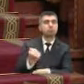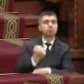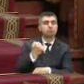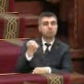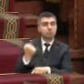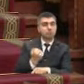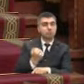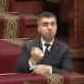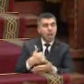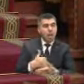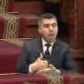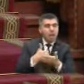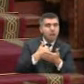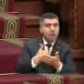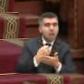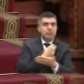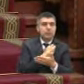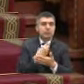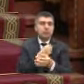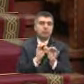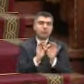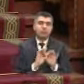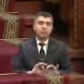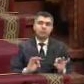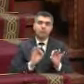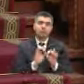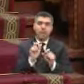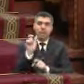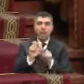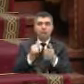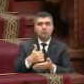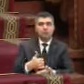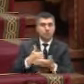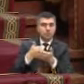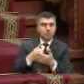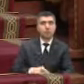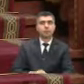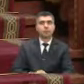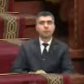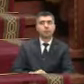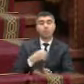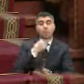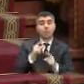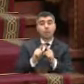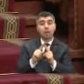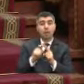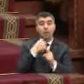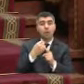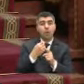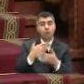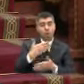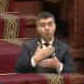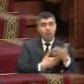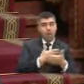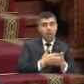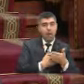الخدمة منعدمة في بعض المناطق. الاختلال الثالث وهو عدم إنجاز الوزارة لنظام فوترة بالمستشفيات يسمح